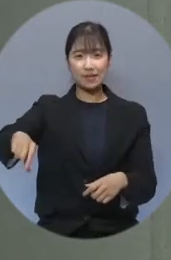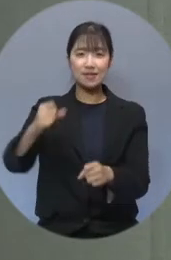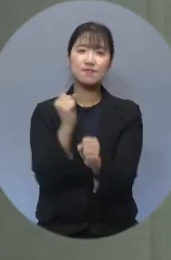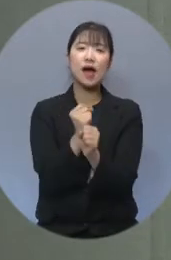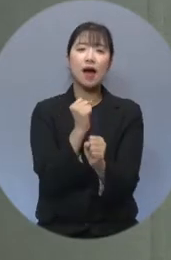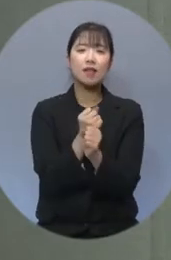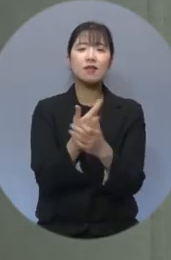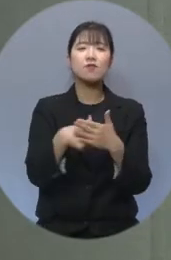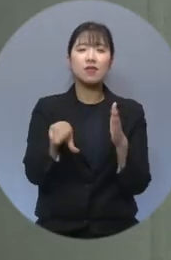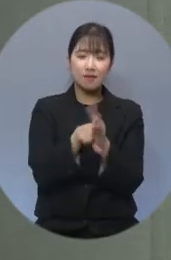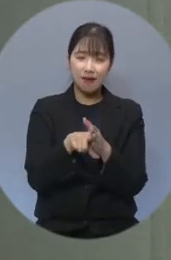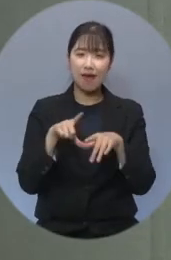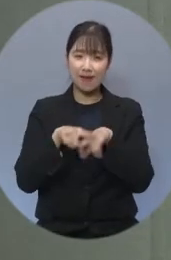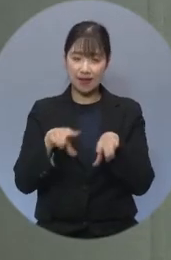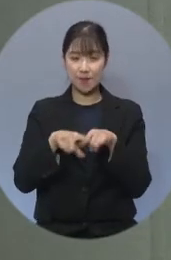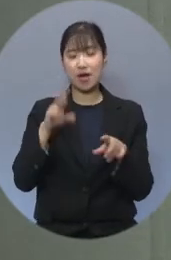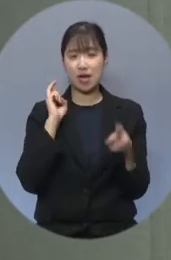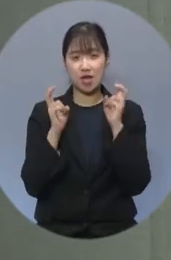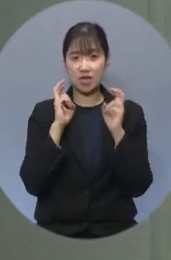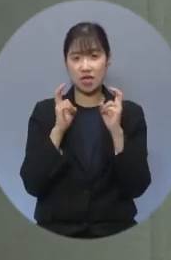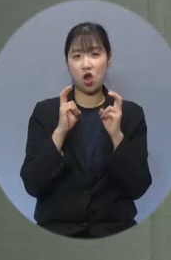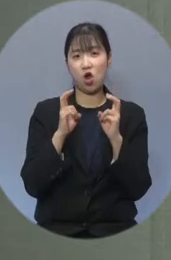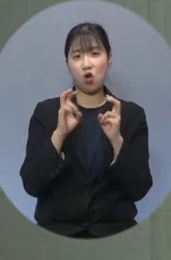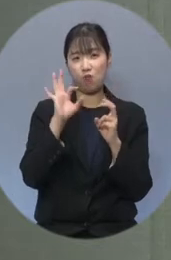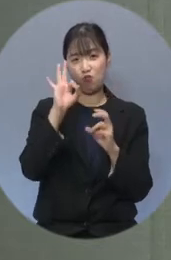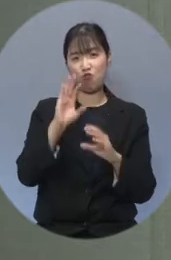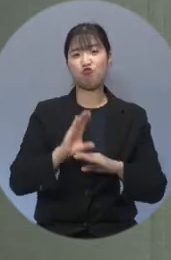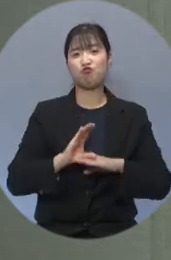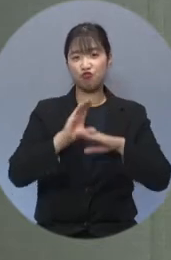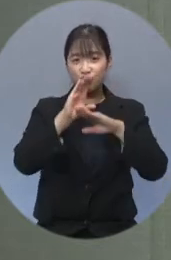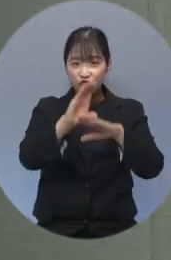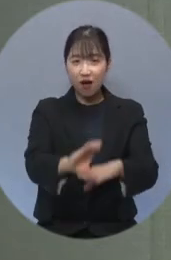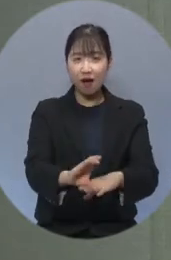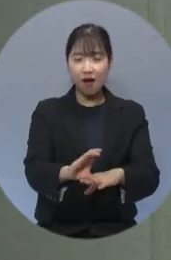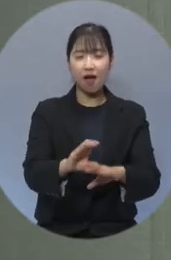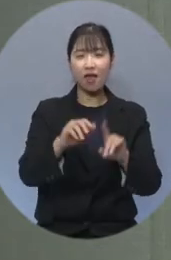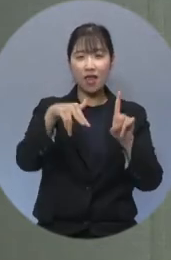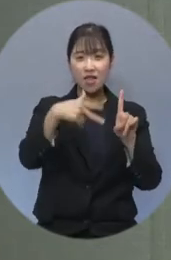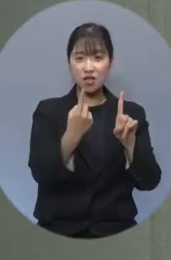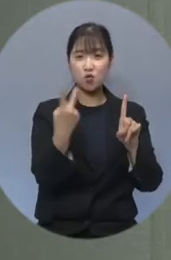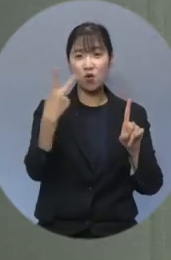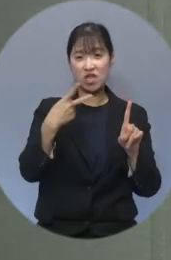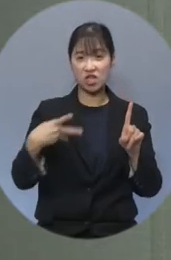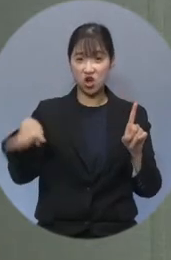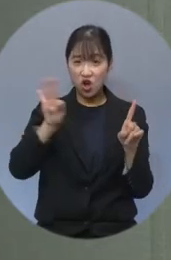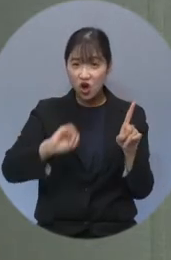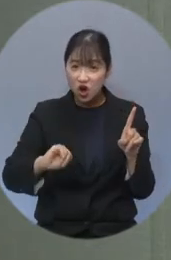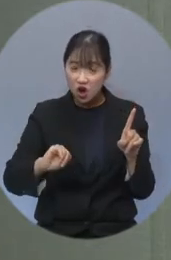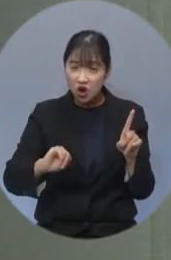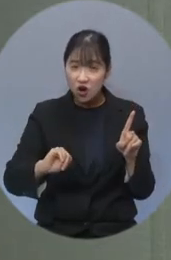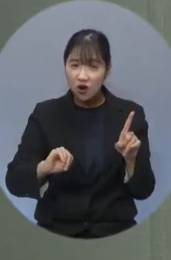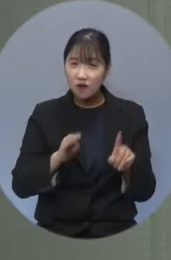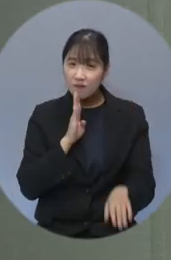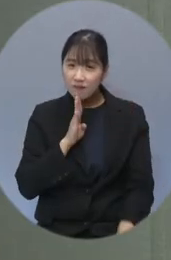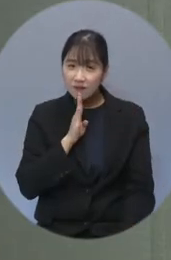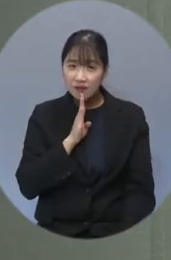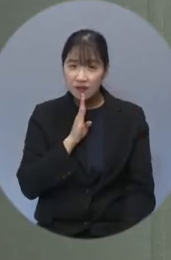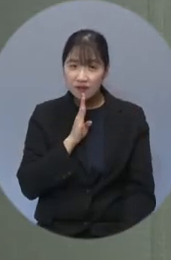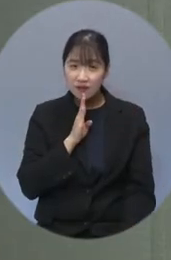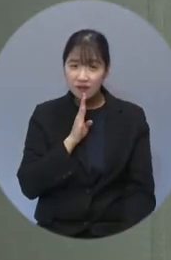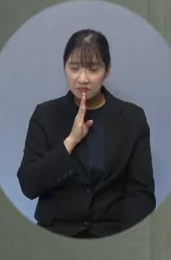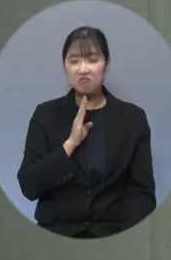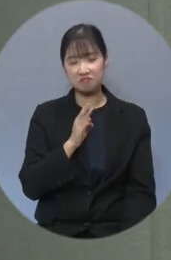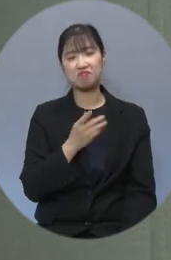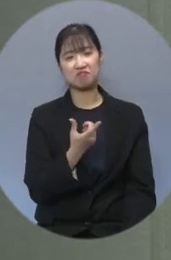조성하기 위해서 네네네. 일반 기업이 투자를 해가지고 네. 1조 2천억이라고 하던가요? 네, 그 추정을 하고